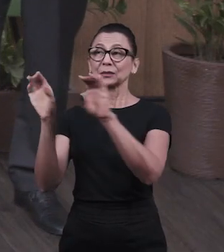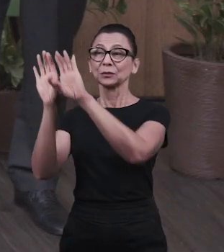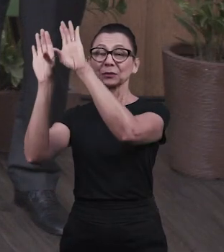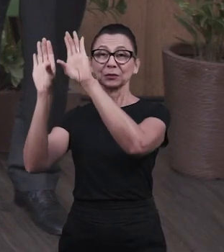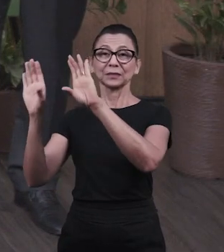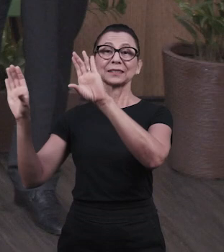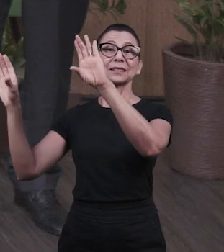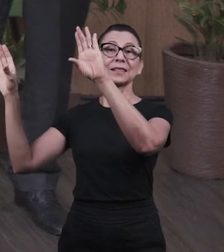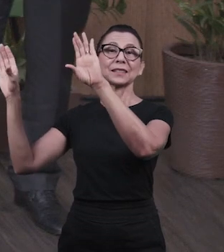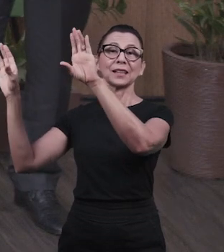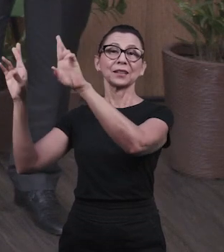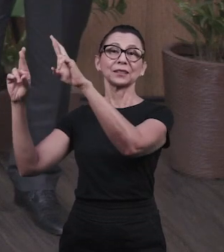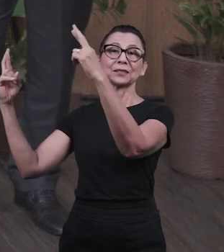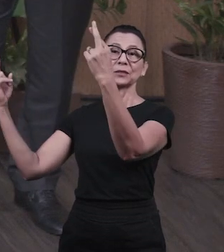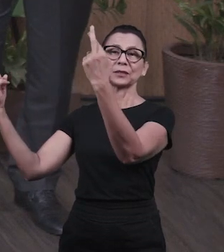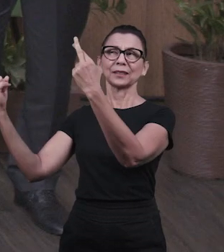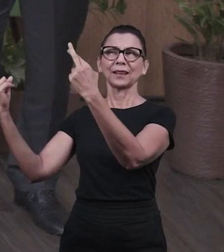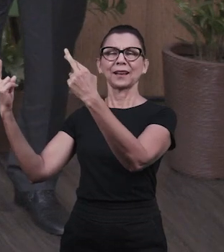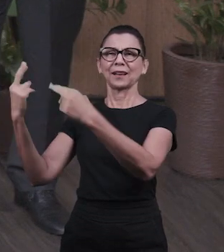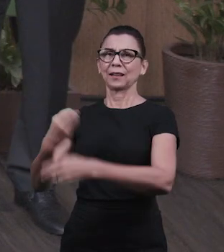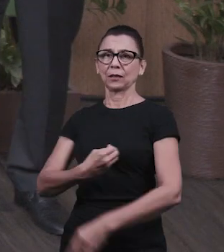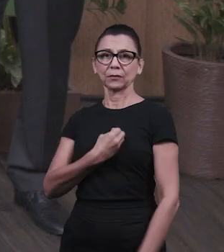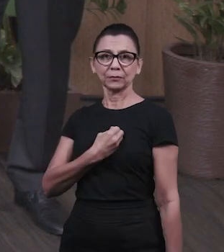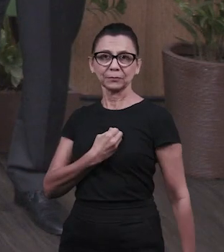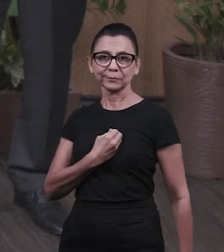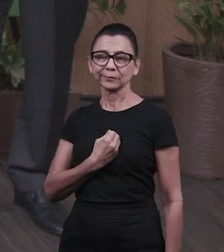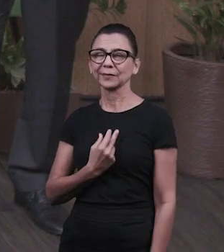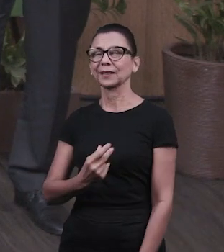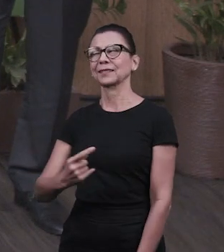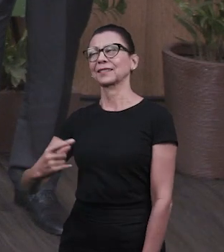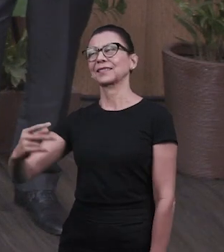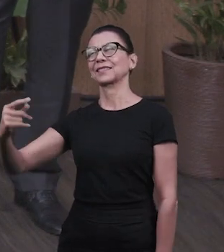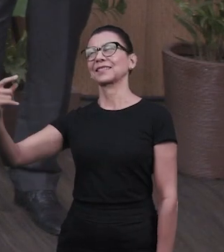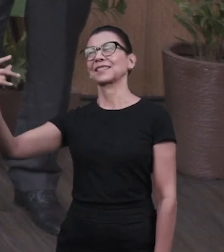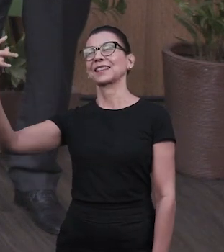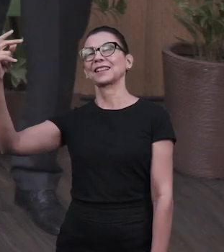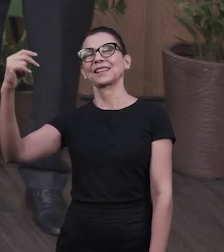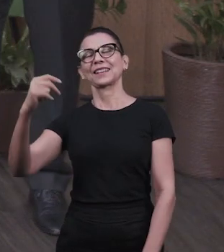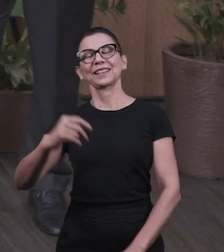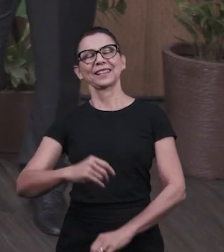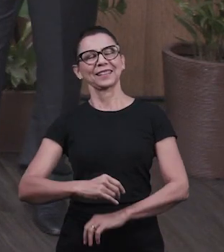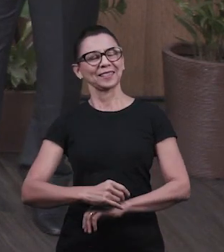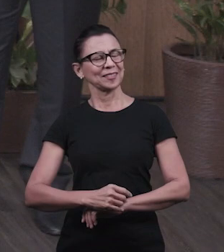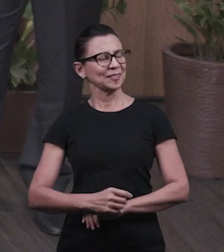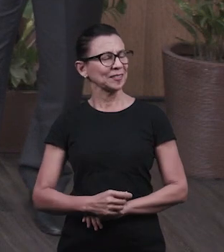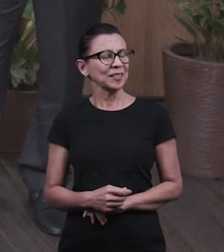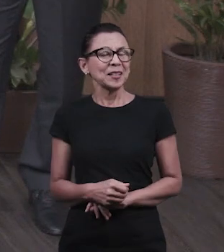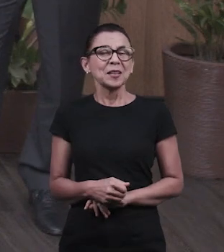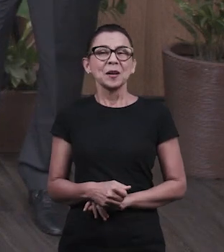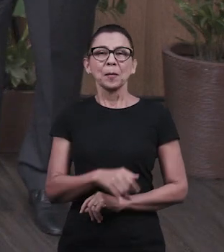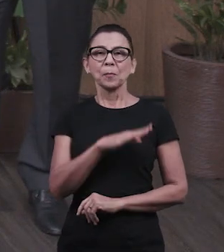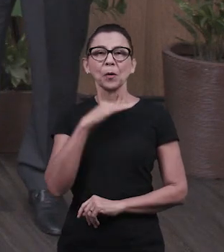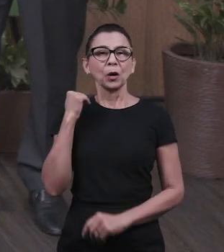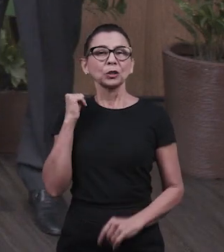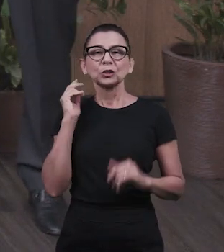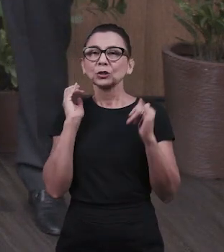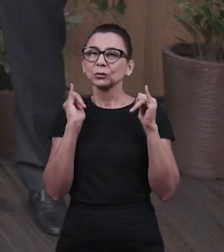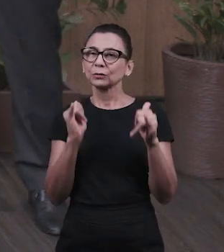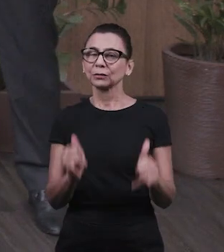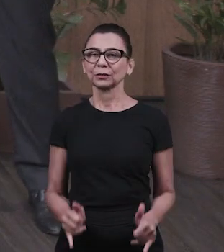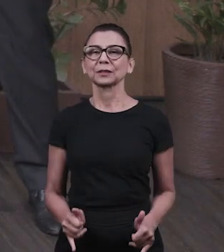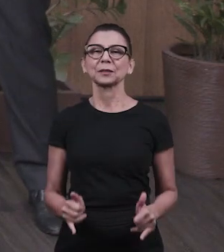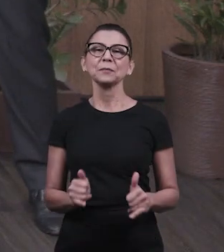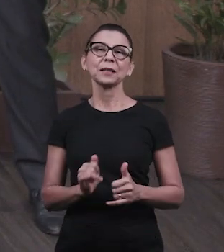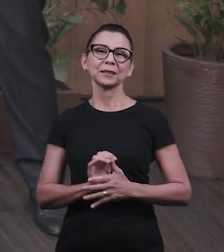жизнь, она вечная. Это жизнь на веки и веки с Богом, всемогущим Богом,